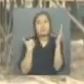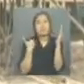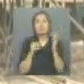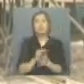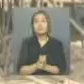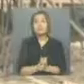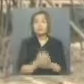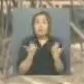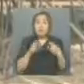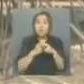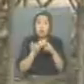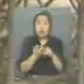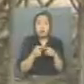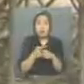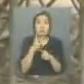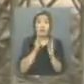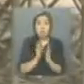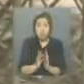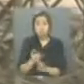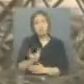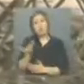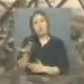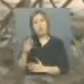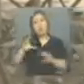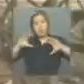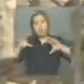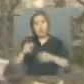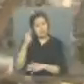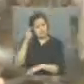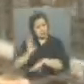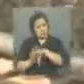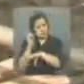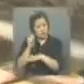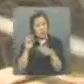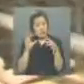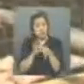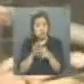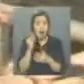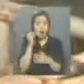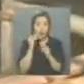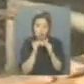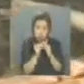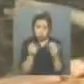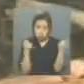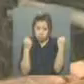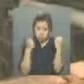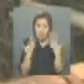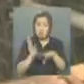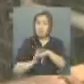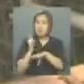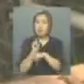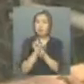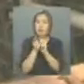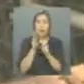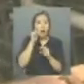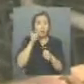การณ์ที่เกิดขึ้นทำให้ชาวบ้านเรียกร้องให้ภาครัฐจัดหาผู้ที่มีความรู้เรื่องความแข็งแรงของตัวบ้านและชำนาญการดิดบ้านออกมาให้